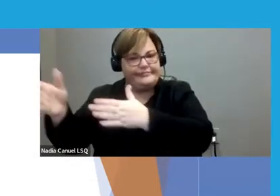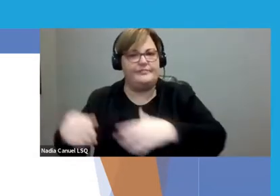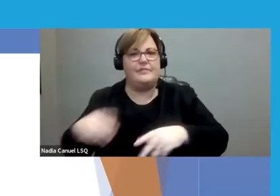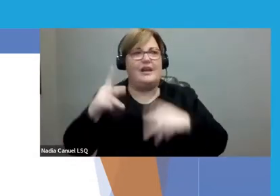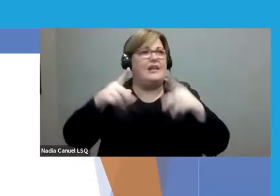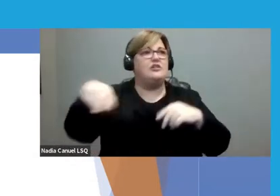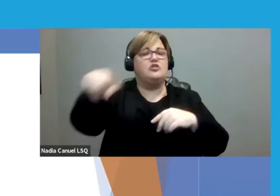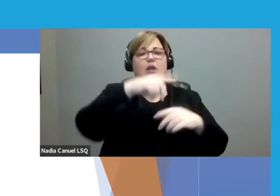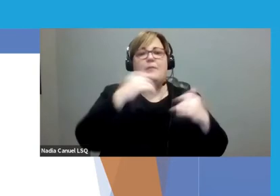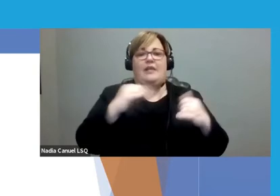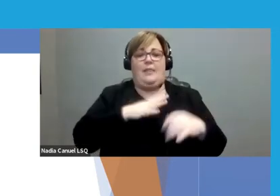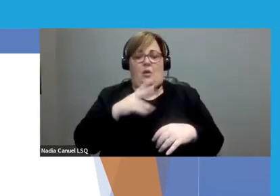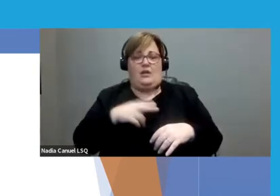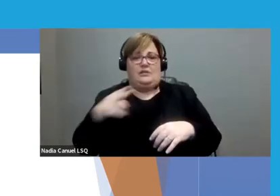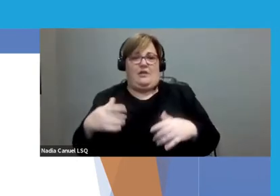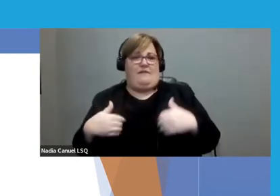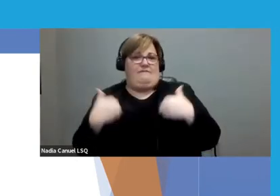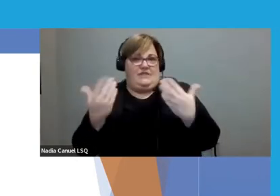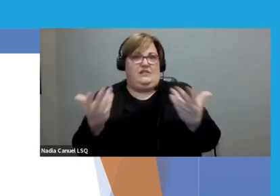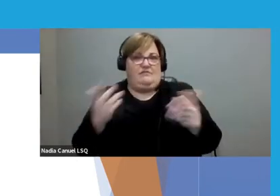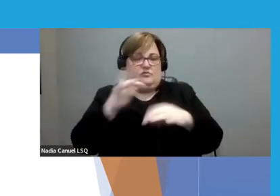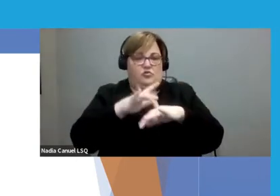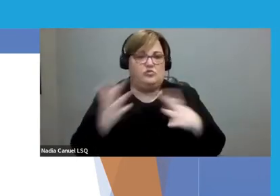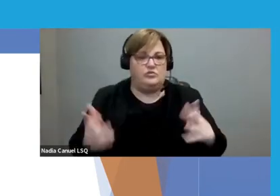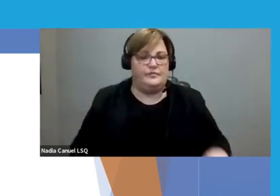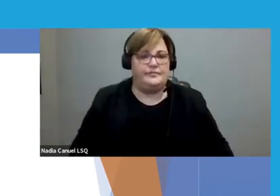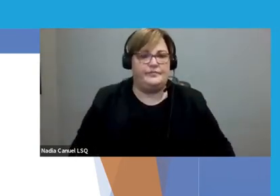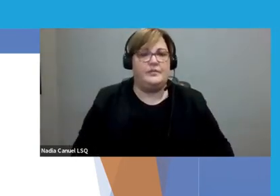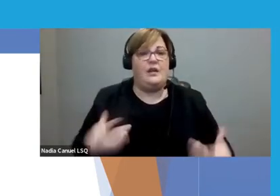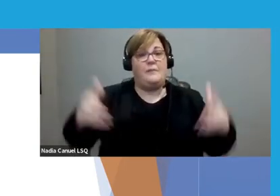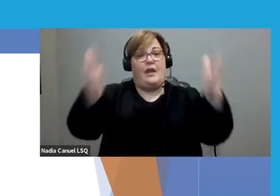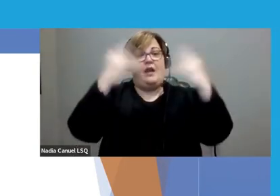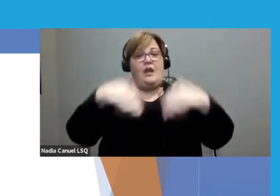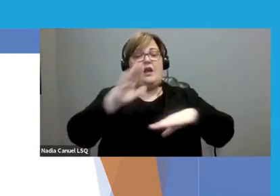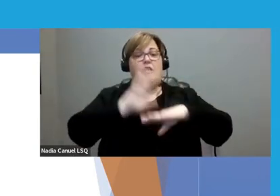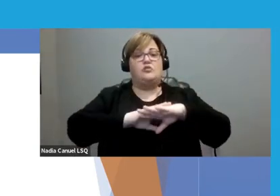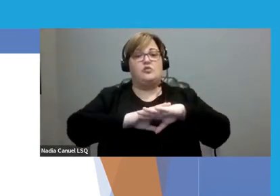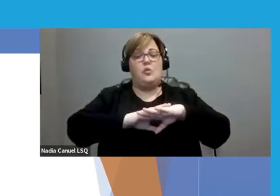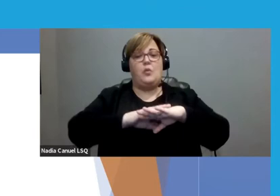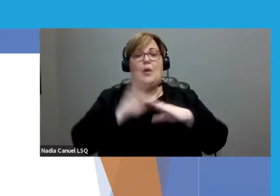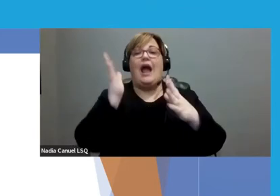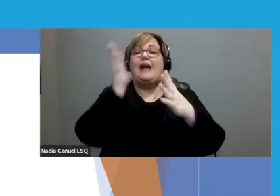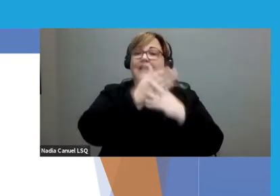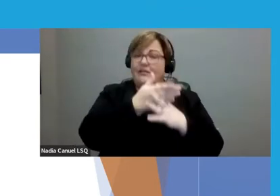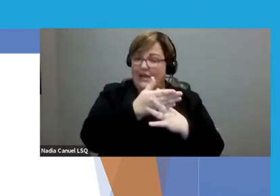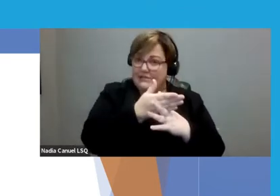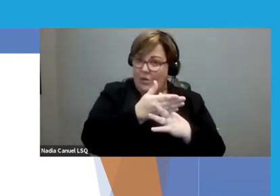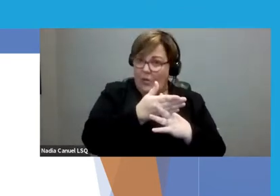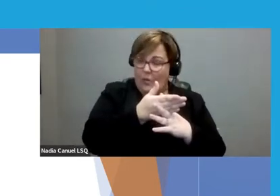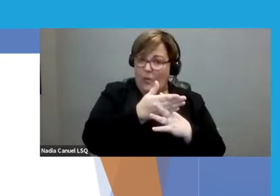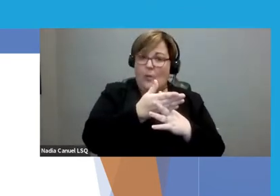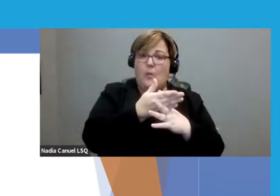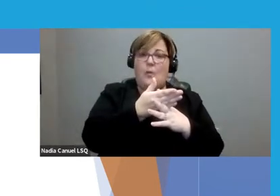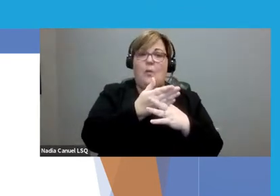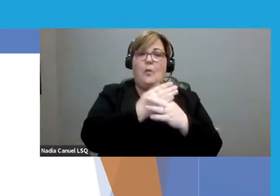femmes en situation de handicap vivent. Pour ensuite finir avec quelques interventions, en fait